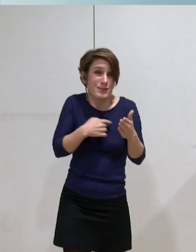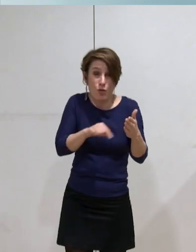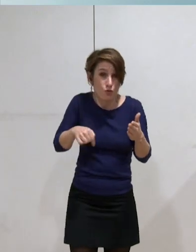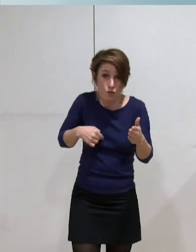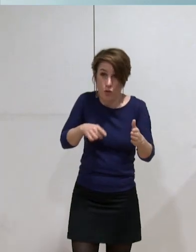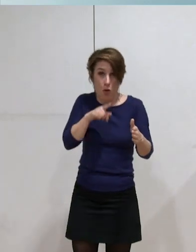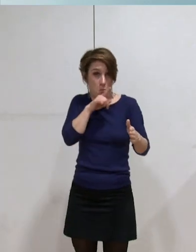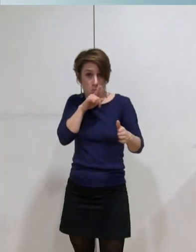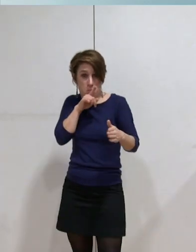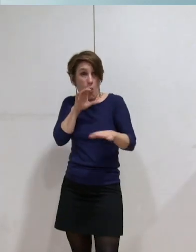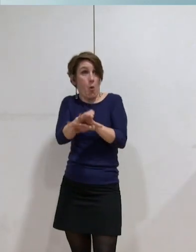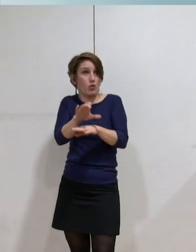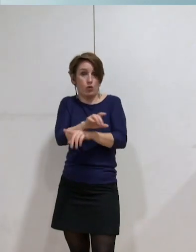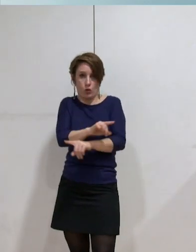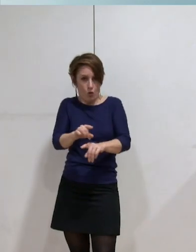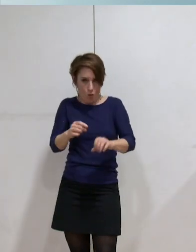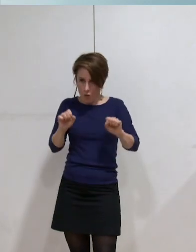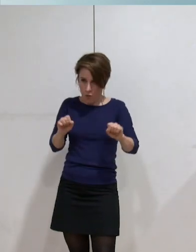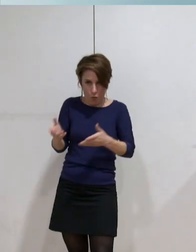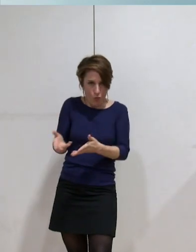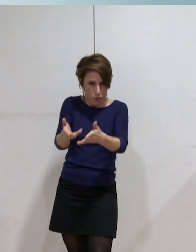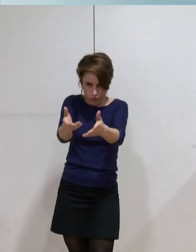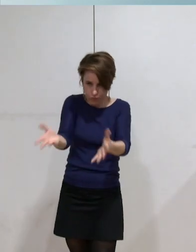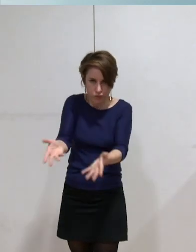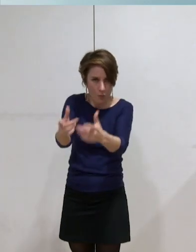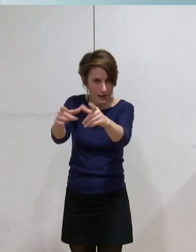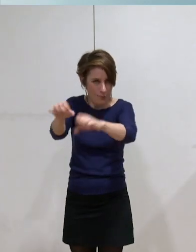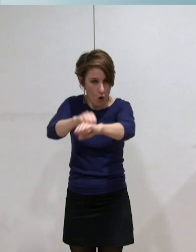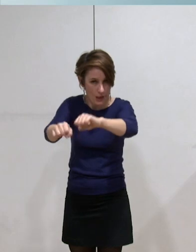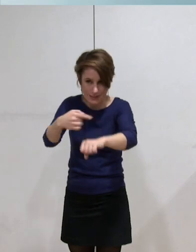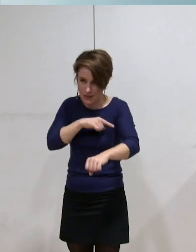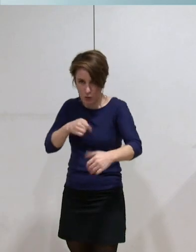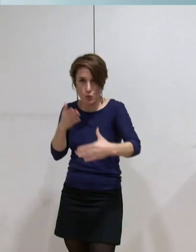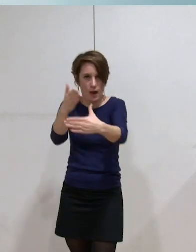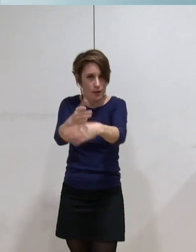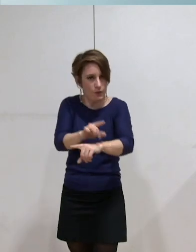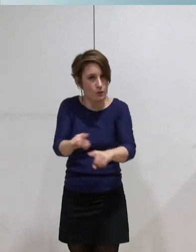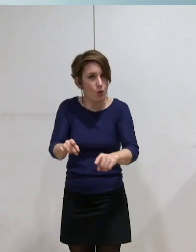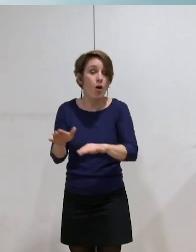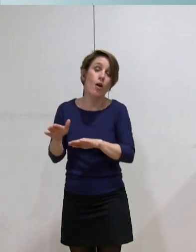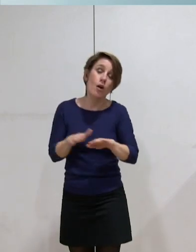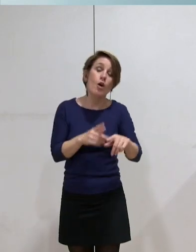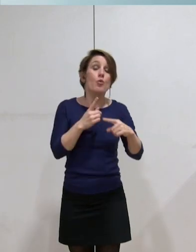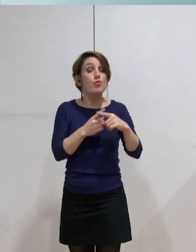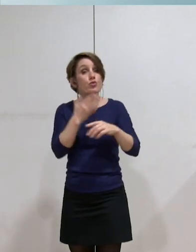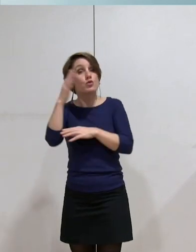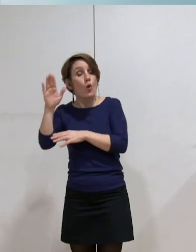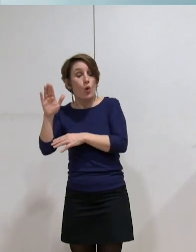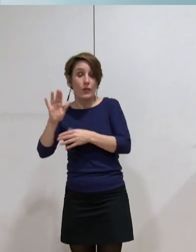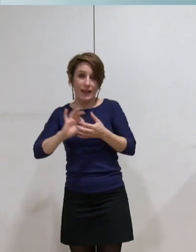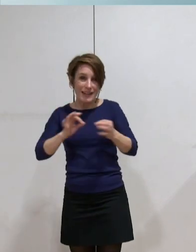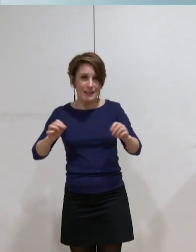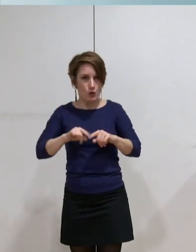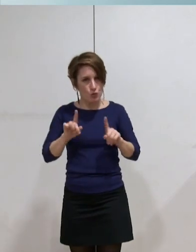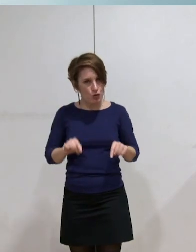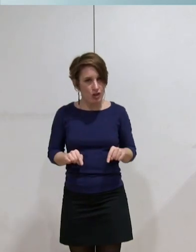opposés la possibilité d'intervenir et une autre ligne qui va nous permettre plus modeste c'est vrai mais qui mais c'est